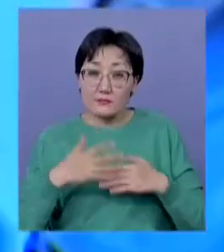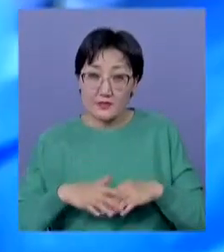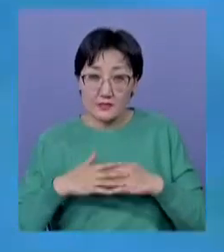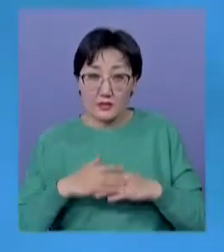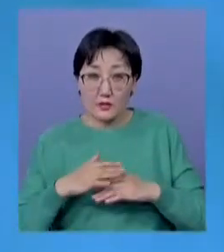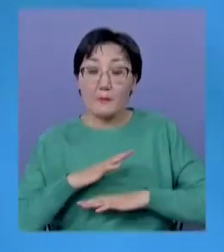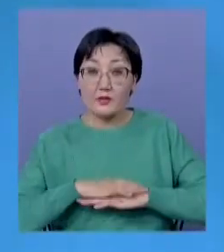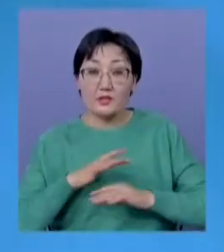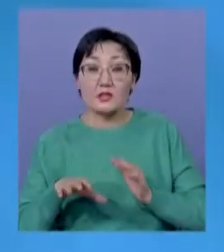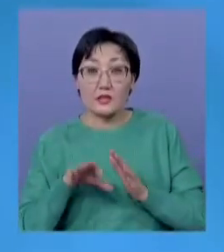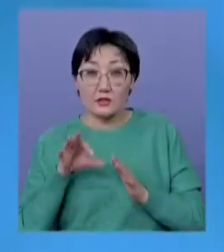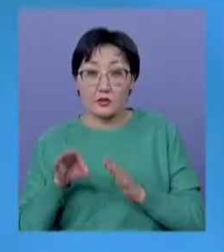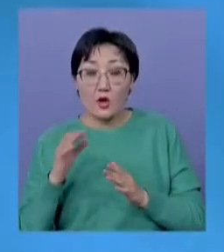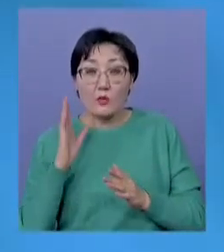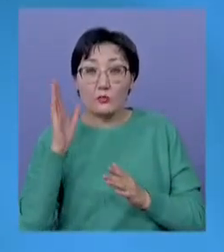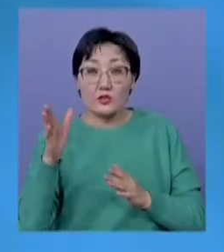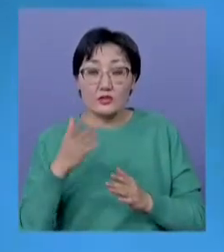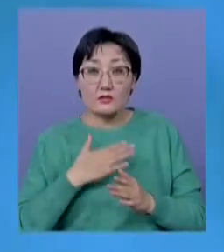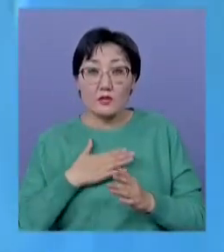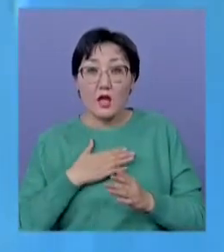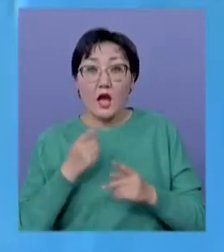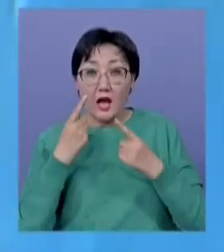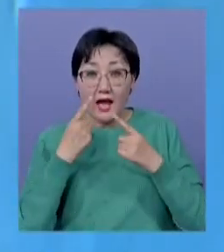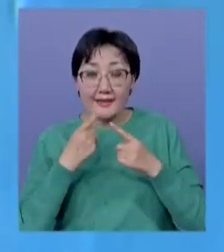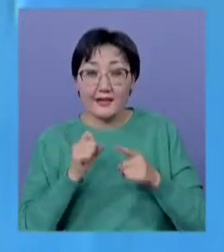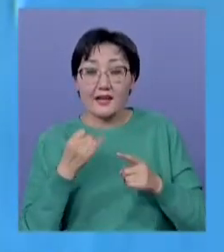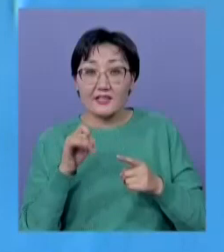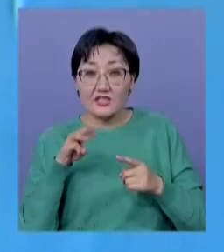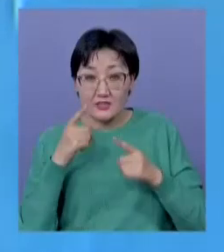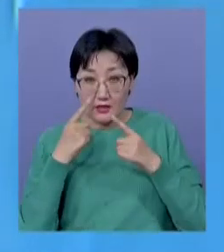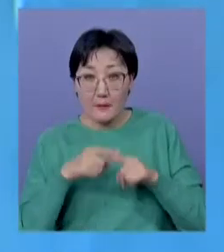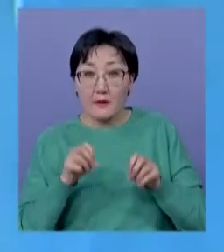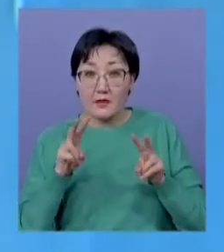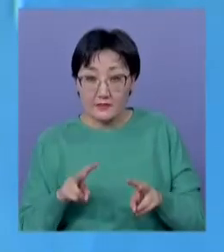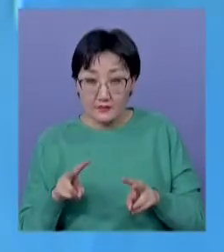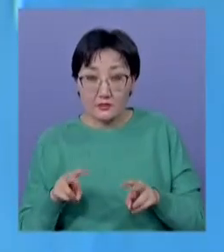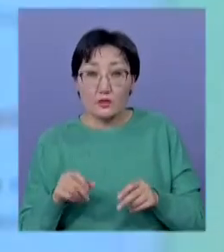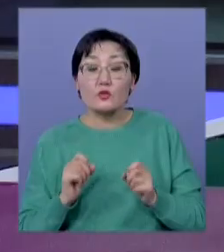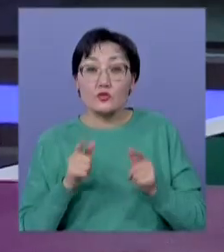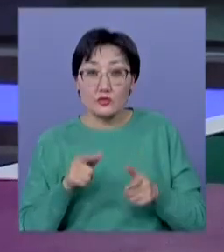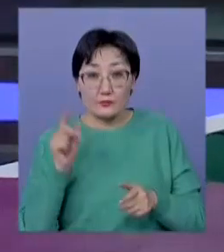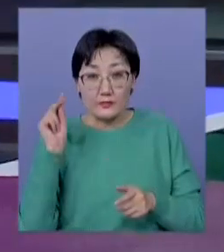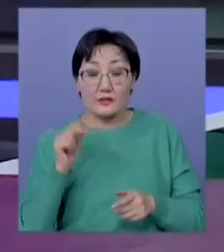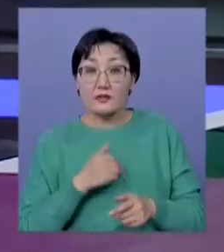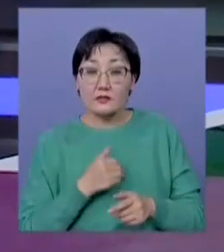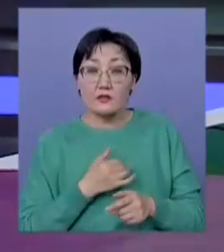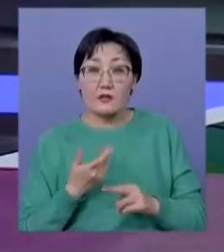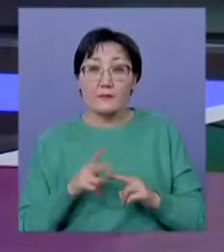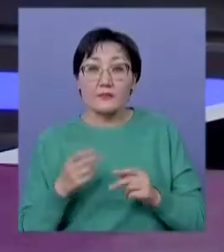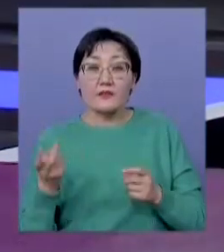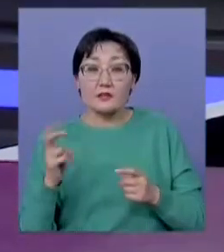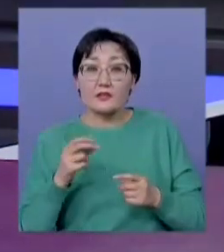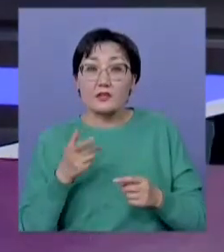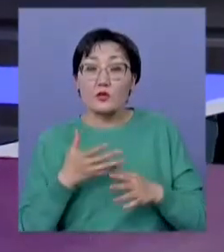физика-математика пәндерін таңдаудамын. Және болашақта мен IT мамандығының егер болым келеді. Жақсы, Аружан, студияға келіп ой бөліскеніңе